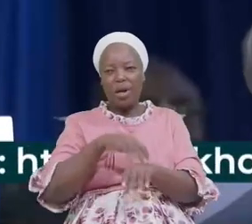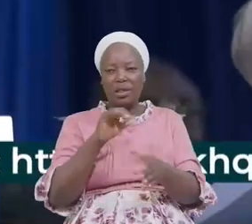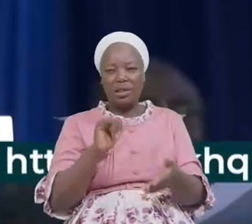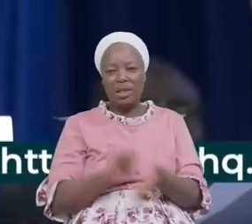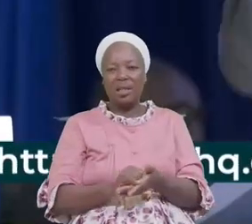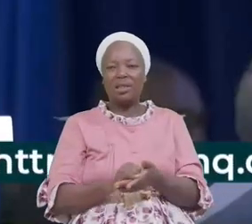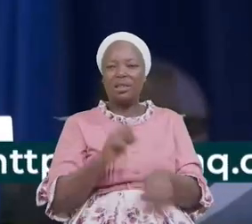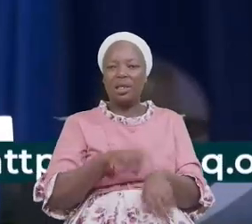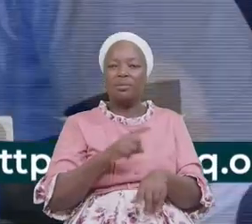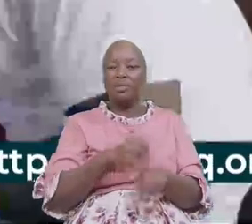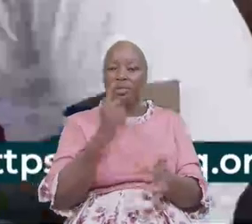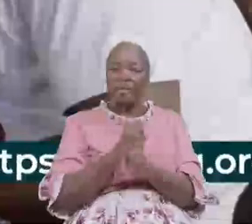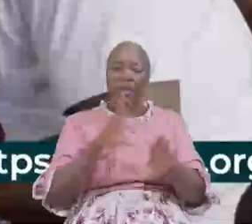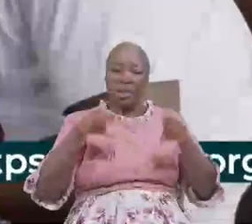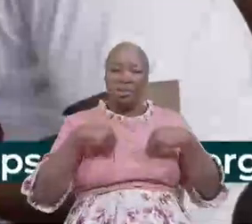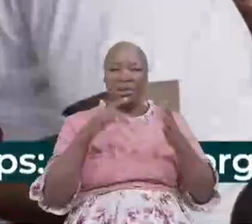demandées.